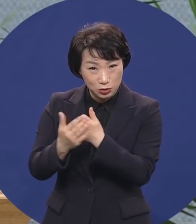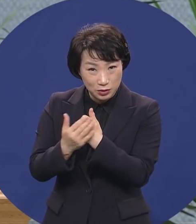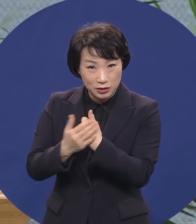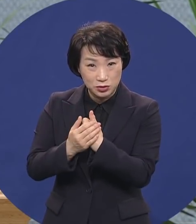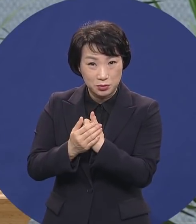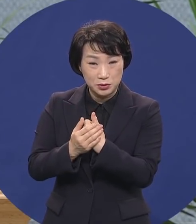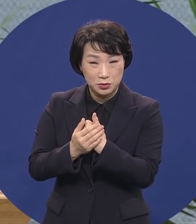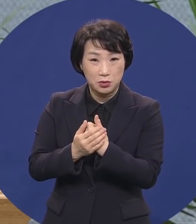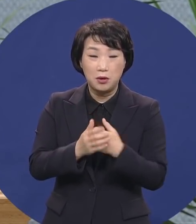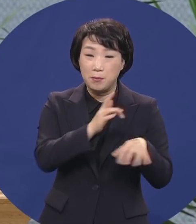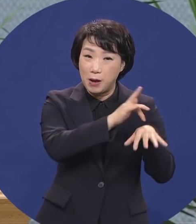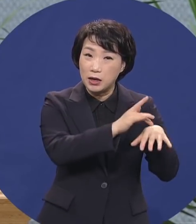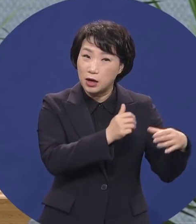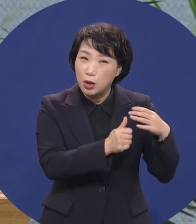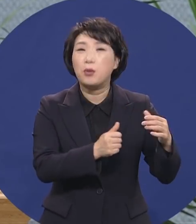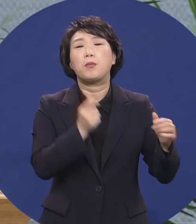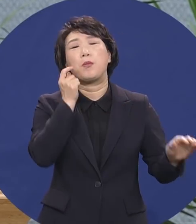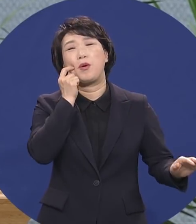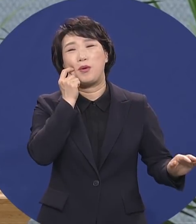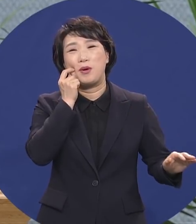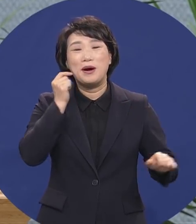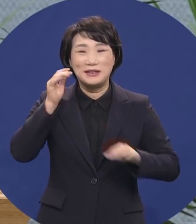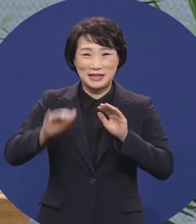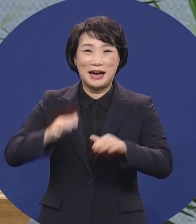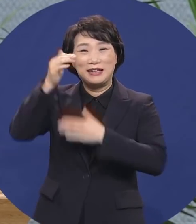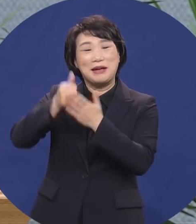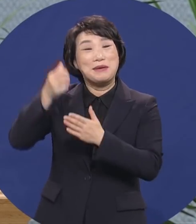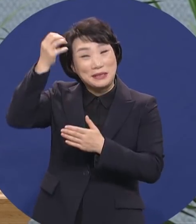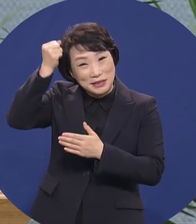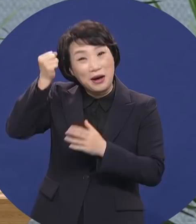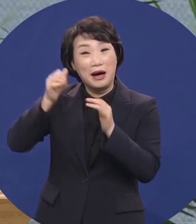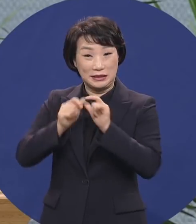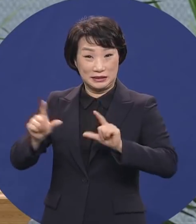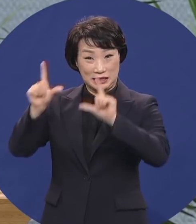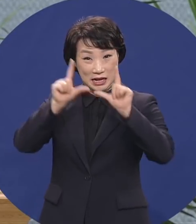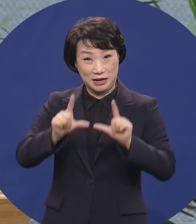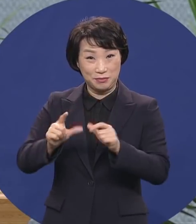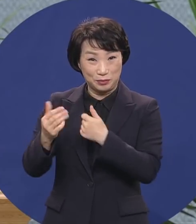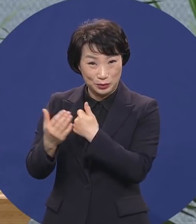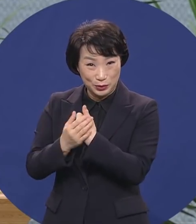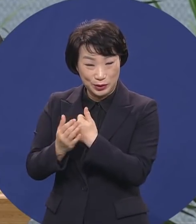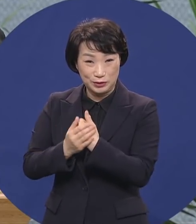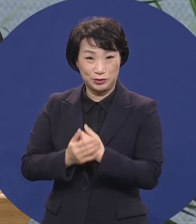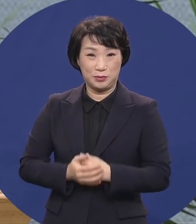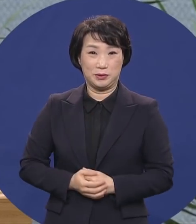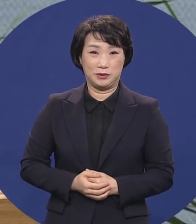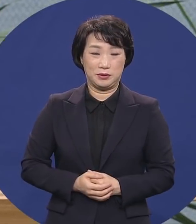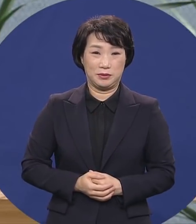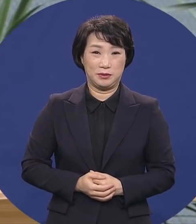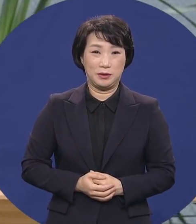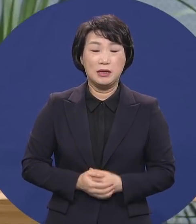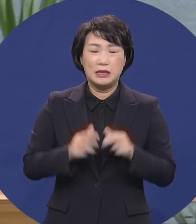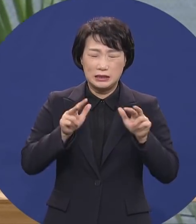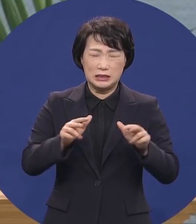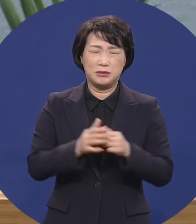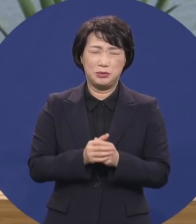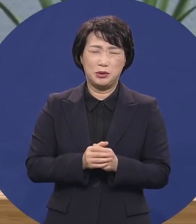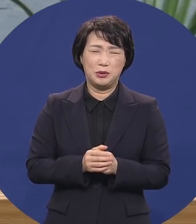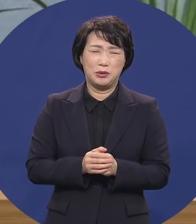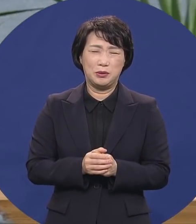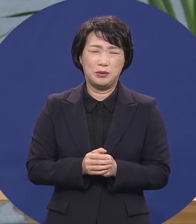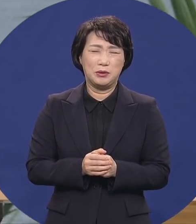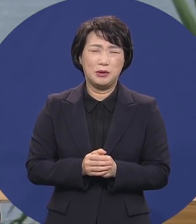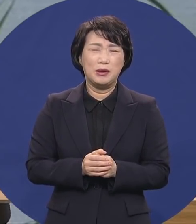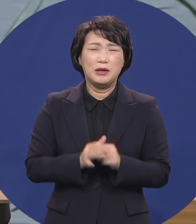도와주시옵시고, 마귀가 해볼 수 없고 하나님이 기억하는 삶으로 살게 하옵소서. 죽음도